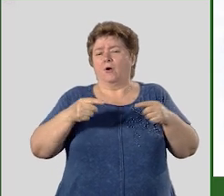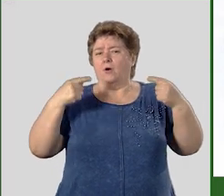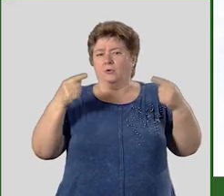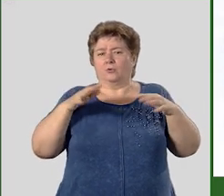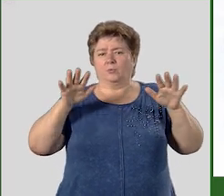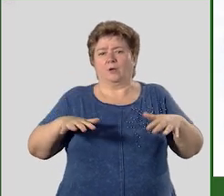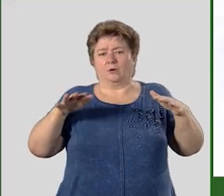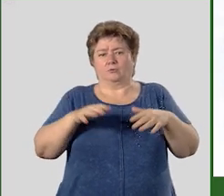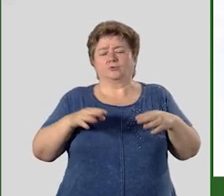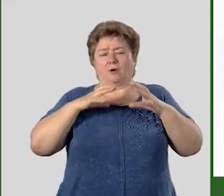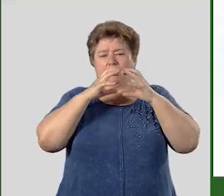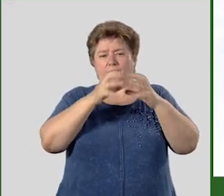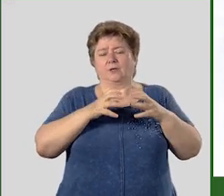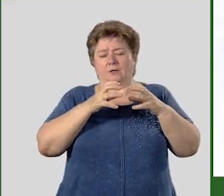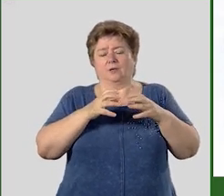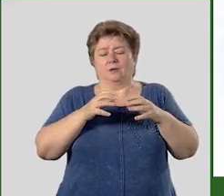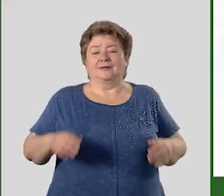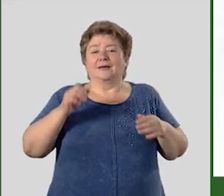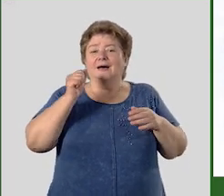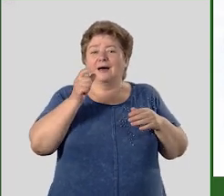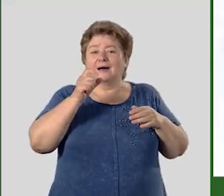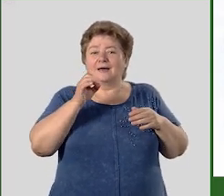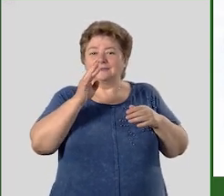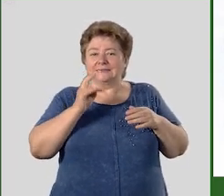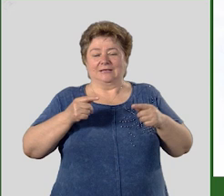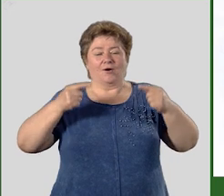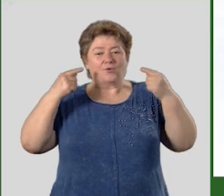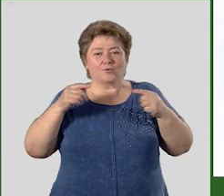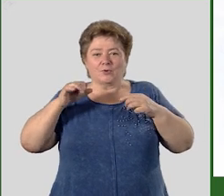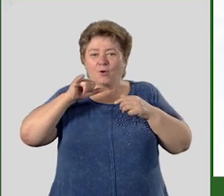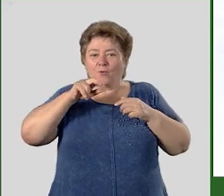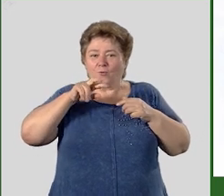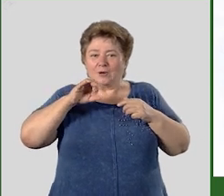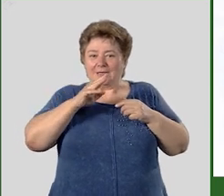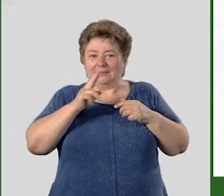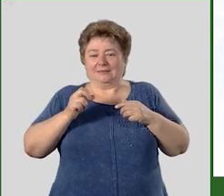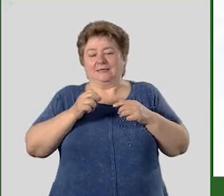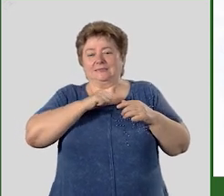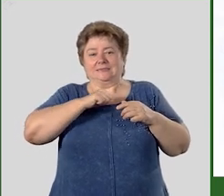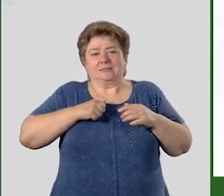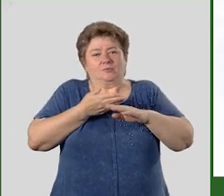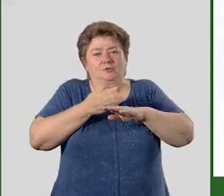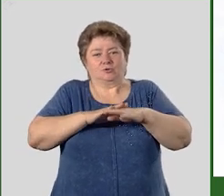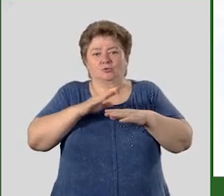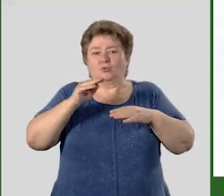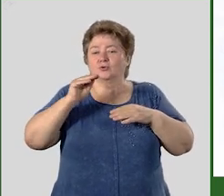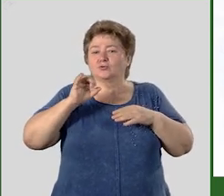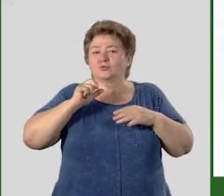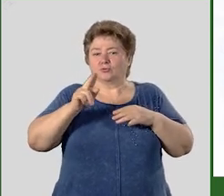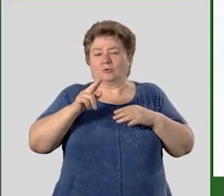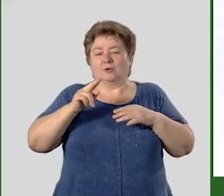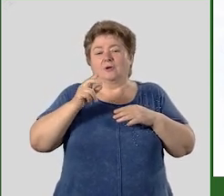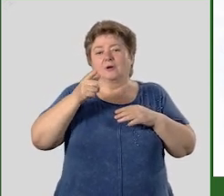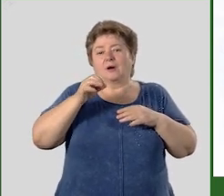крупная лягушка в мире. Ахатина, самая крупная улитка. И самый тяжелый жук –